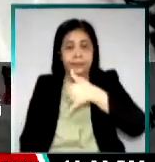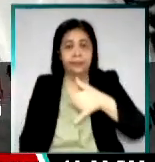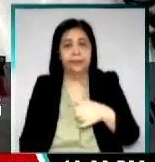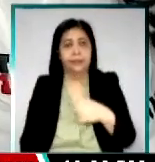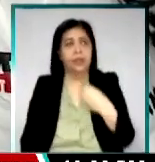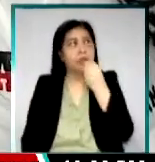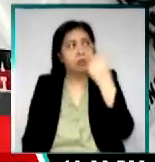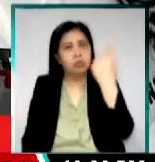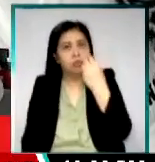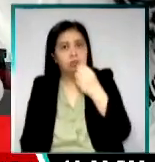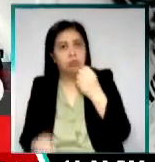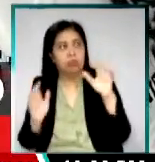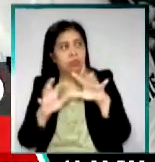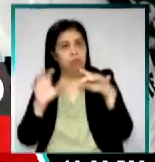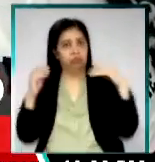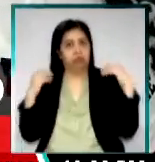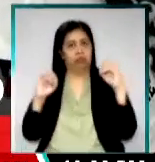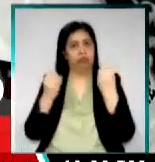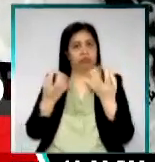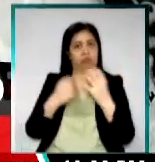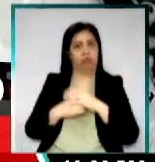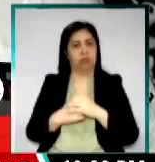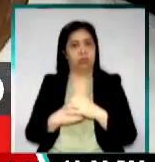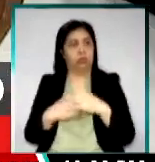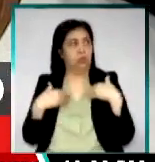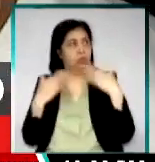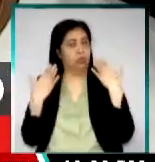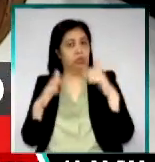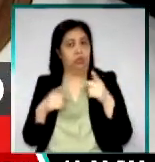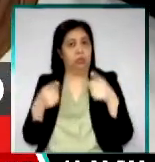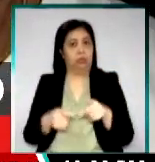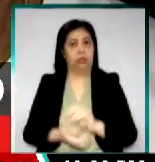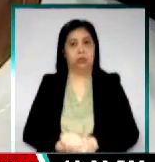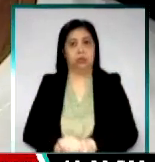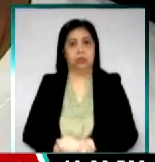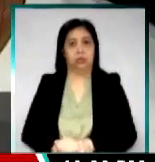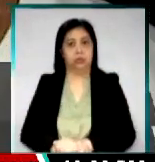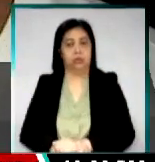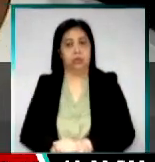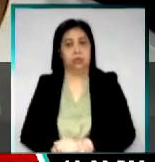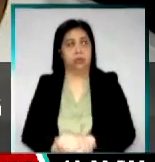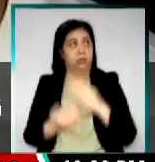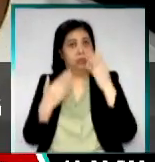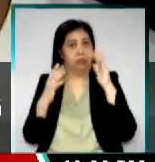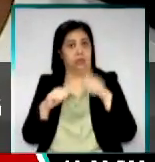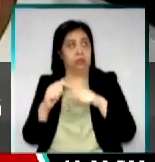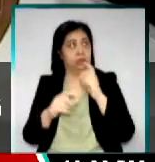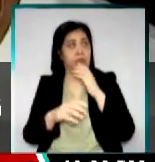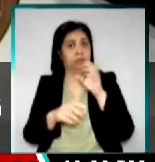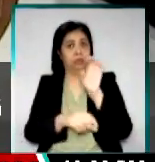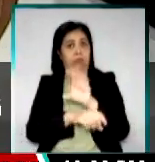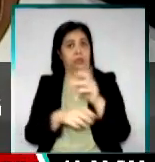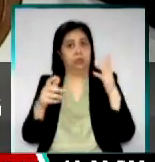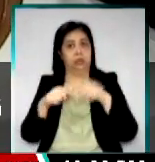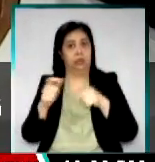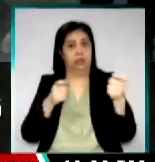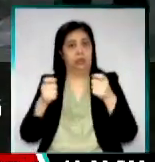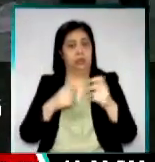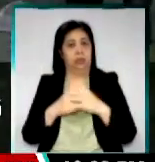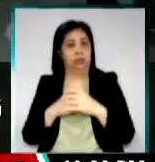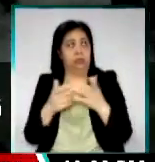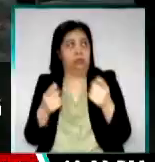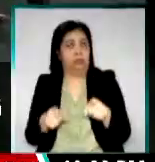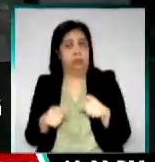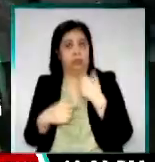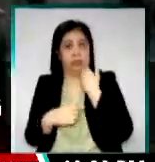dumami na ng ganyan yan eh. Hindi ko po alam na magkakaganyan yan eh. Hindi po naman mapigil sir eh. Anayarin po ako eh.